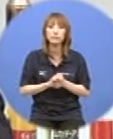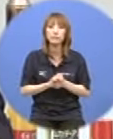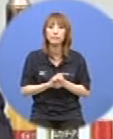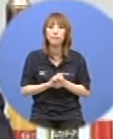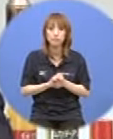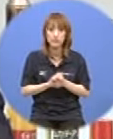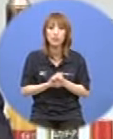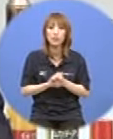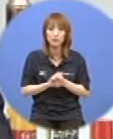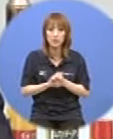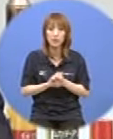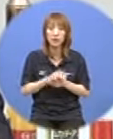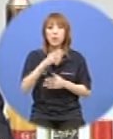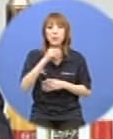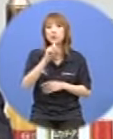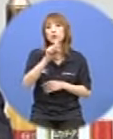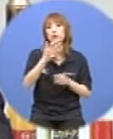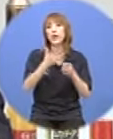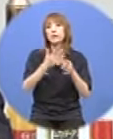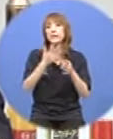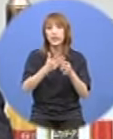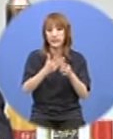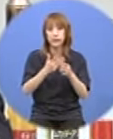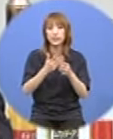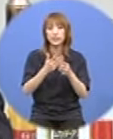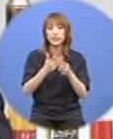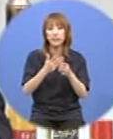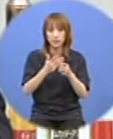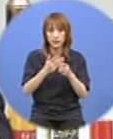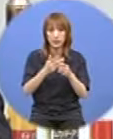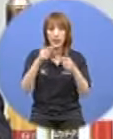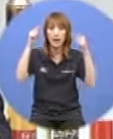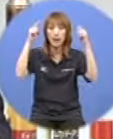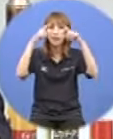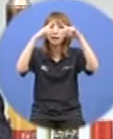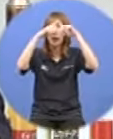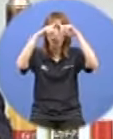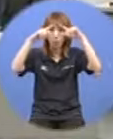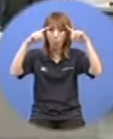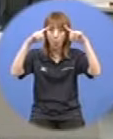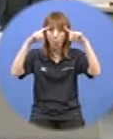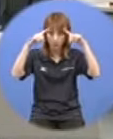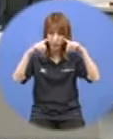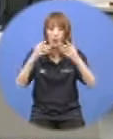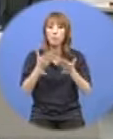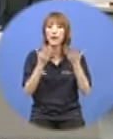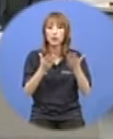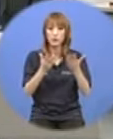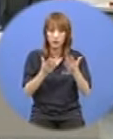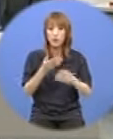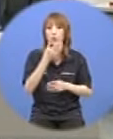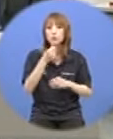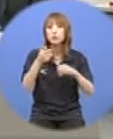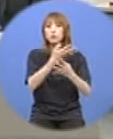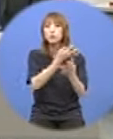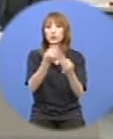ちょうど同じ明治18年にその慶応で勉強してたんですけど、 はい、 福沢諭吉先生のところへ、